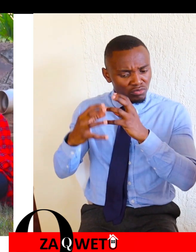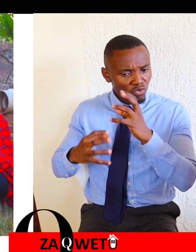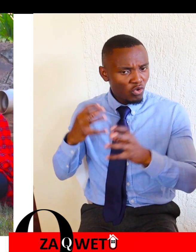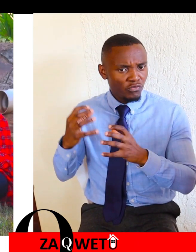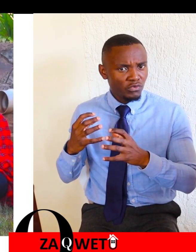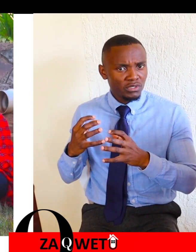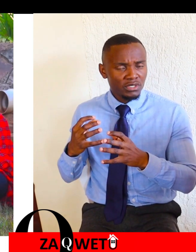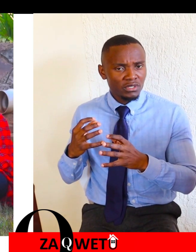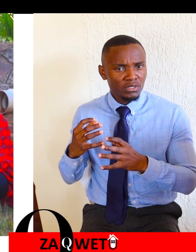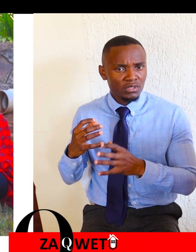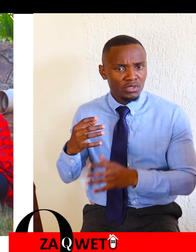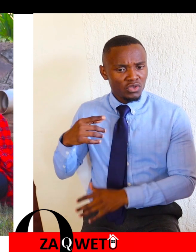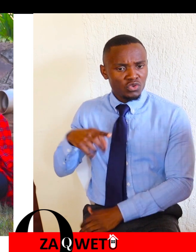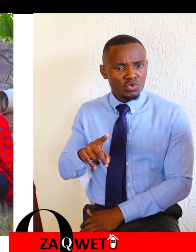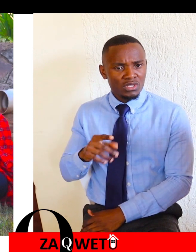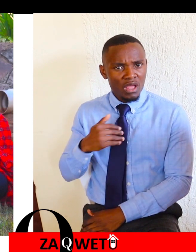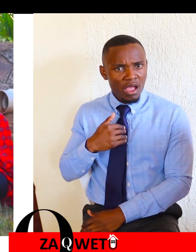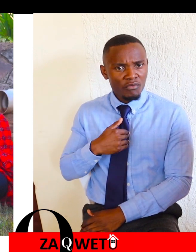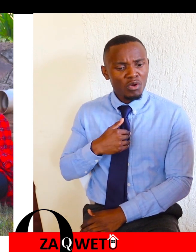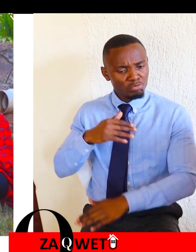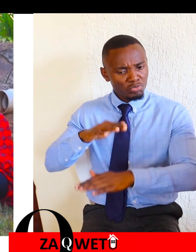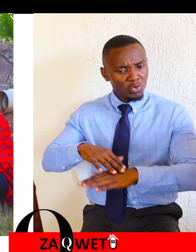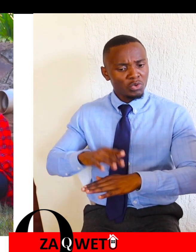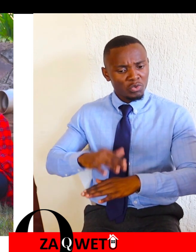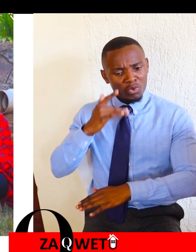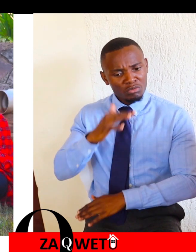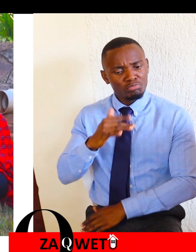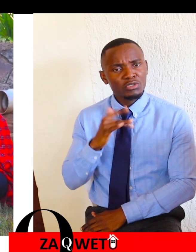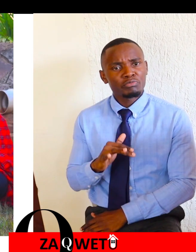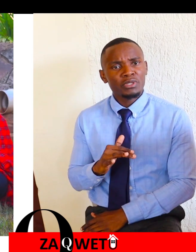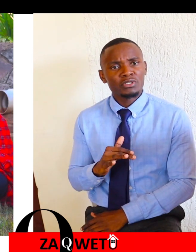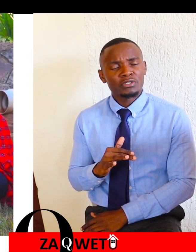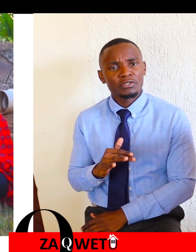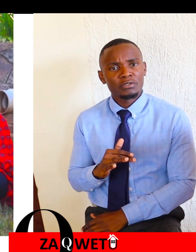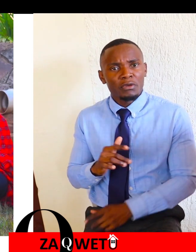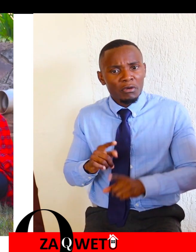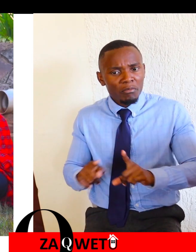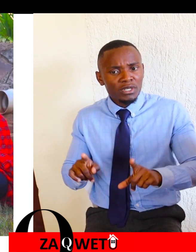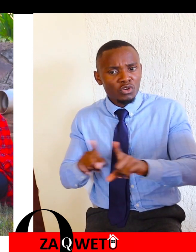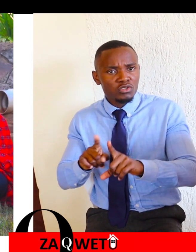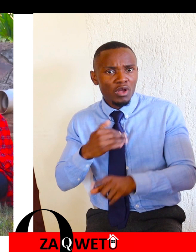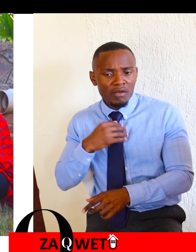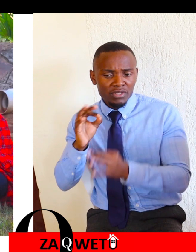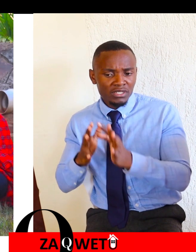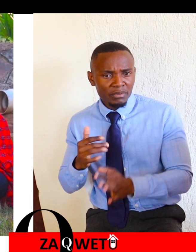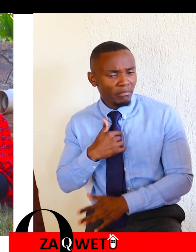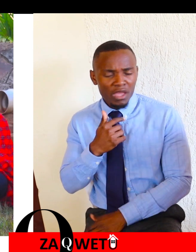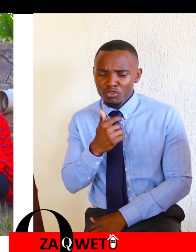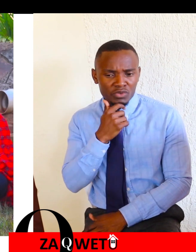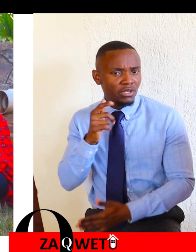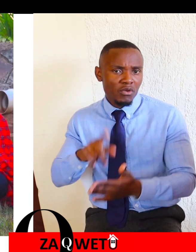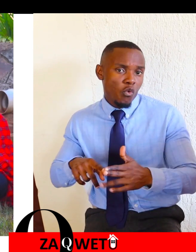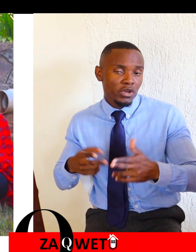Because I was so confused, nasikia like you have a very fluent speech, but